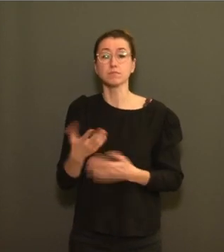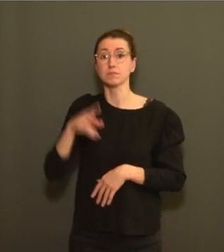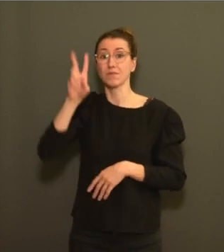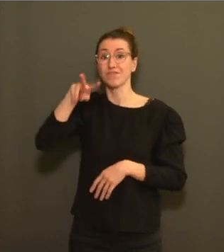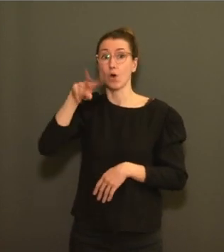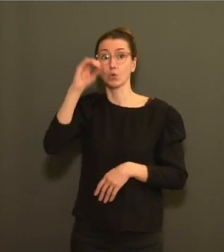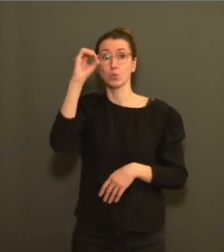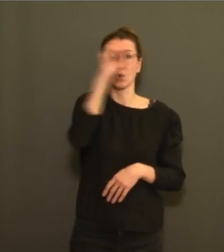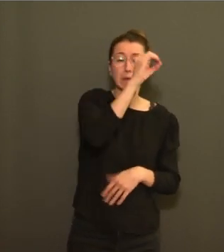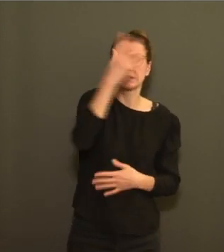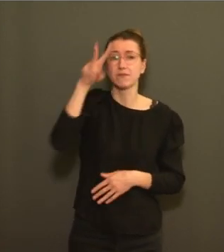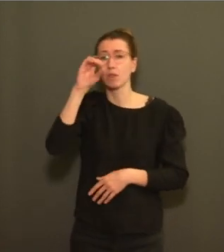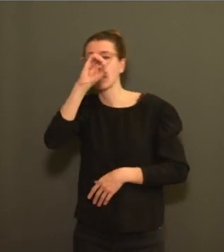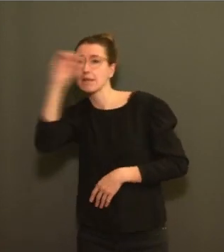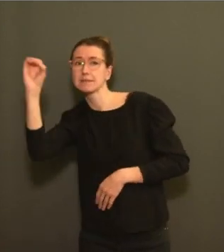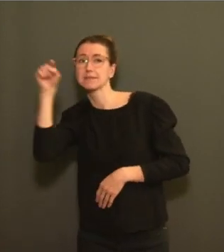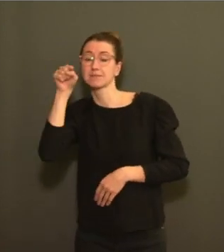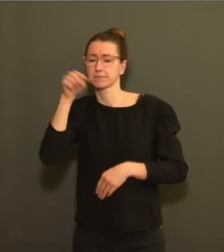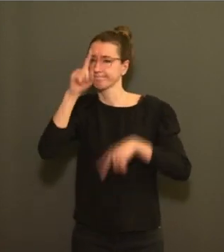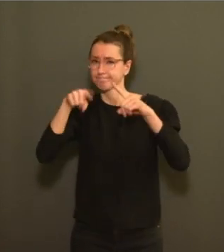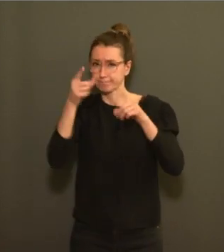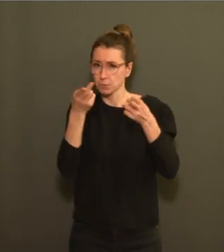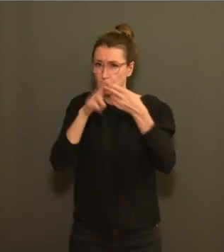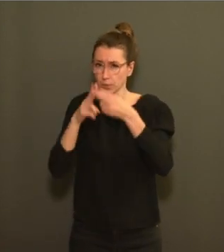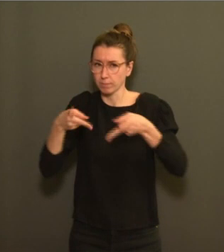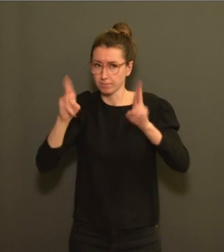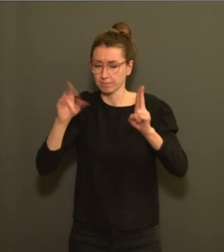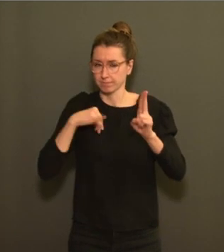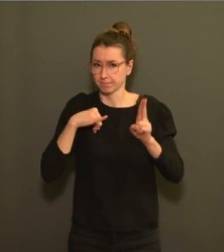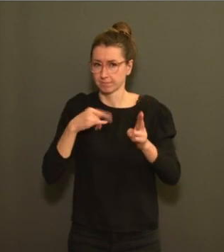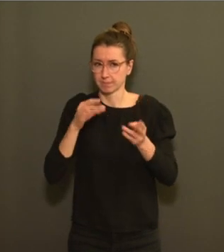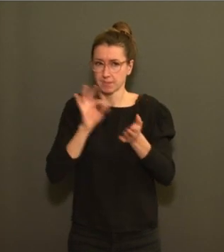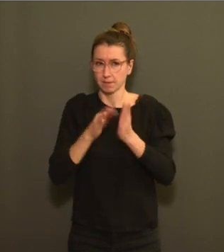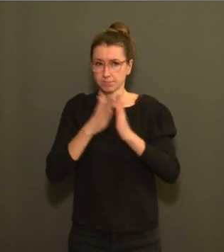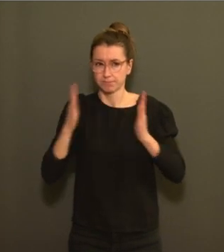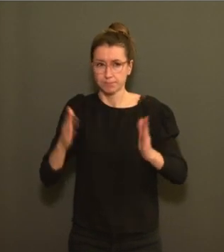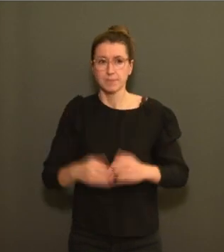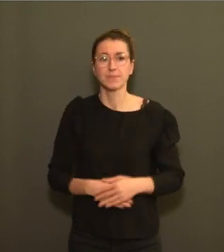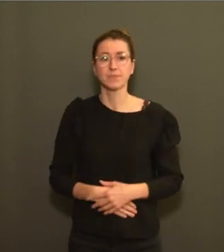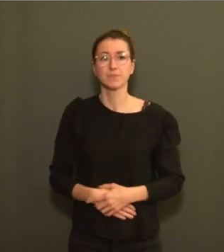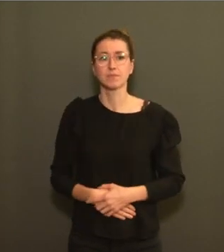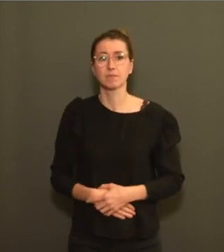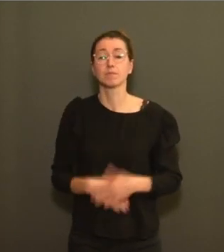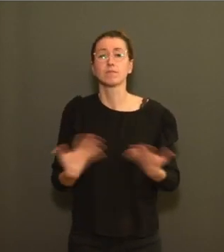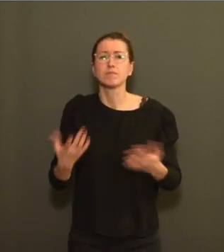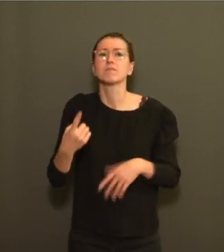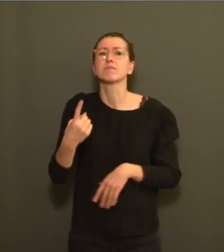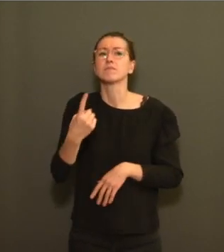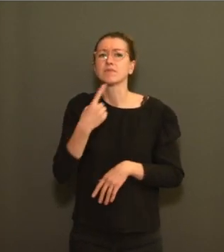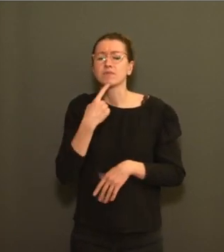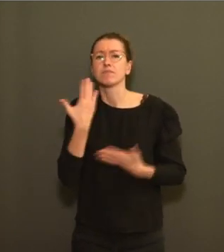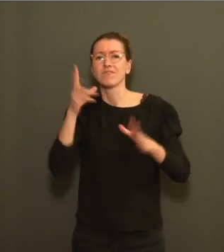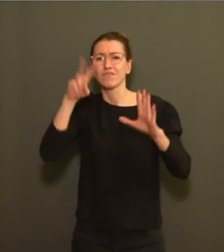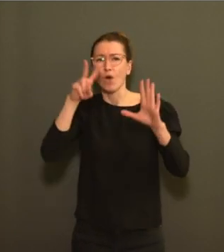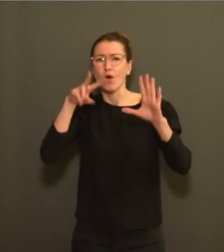Limbourg. On peut donc actuellement estimer que l'évolution épidémiologique dans la partie flamande du